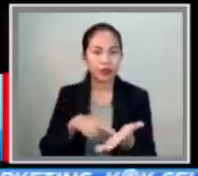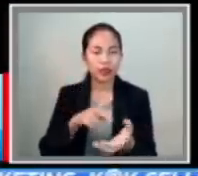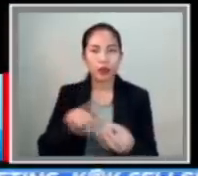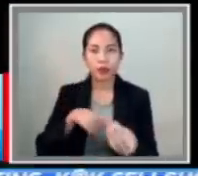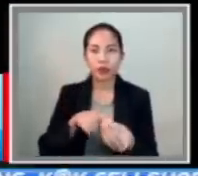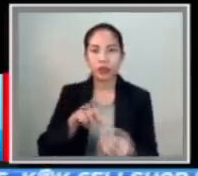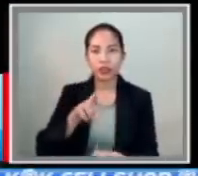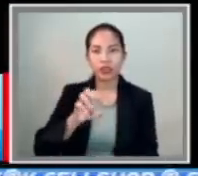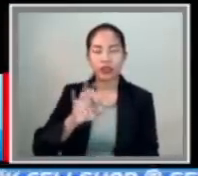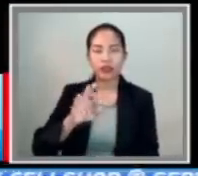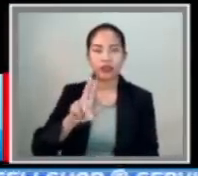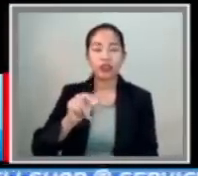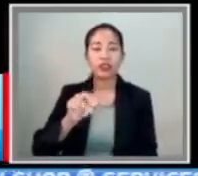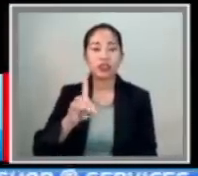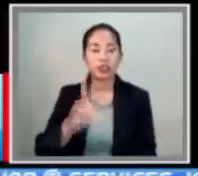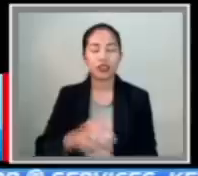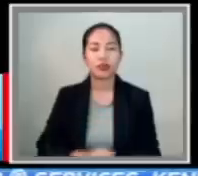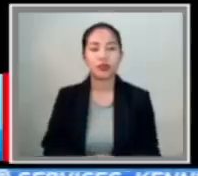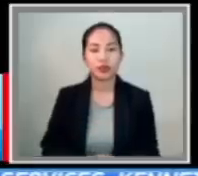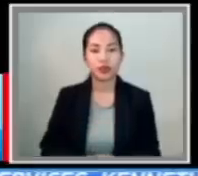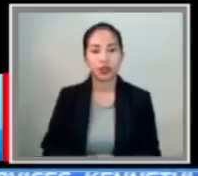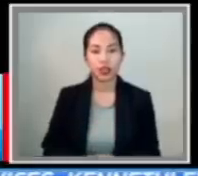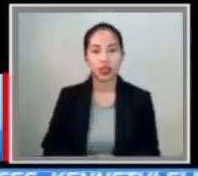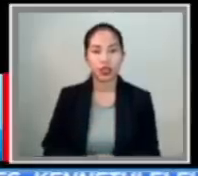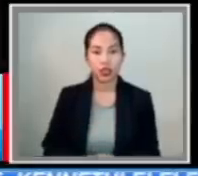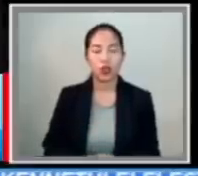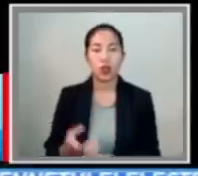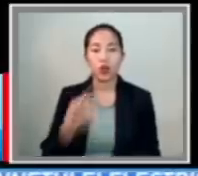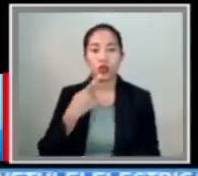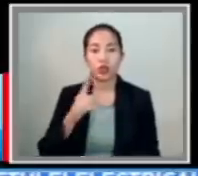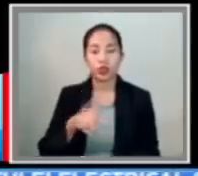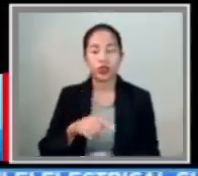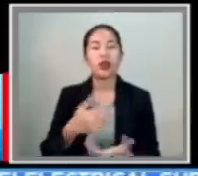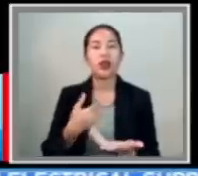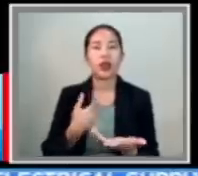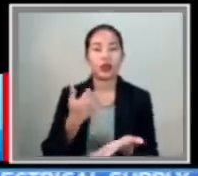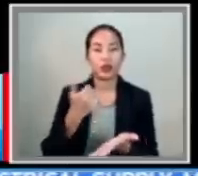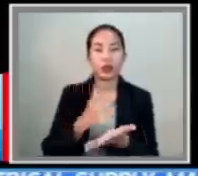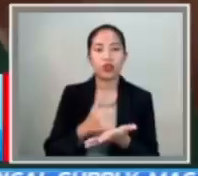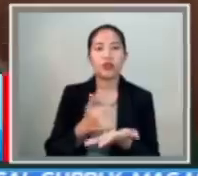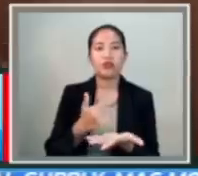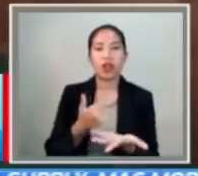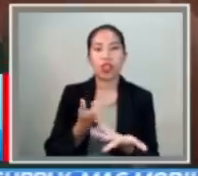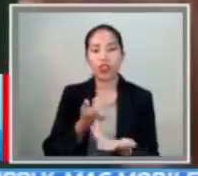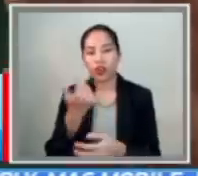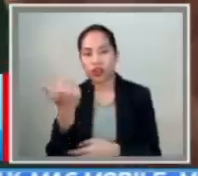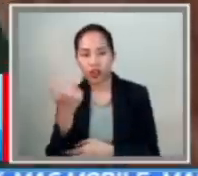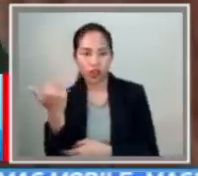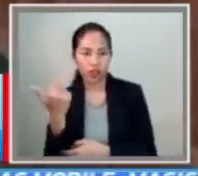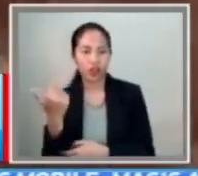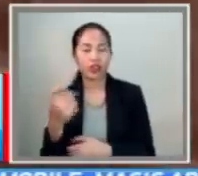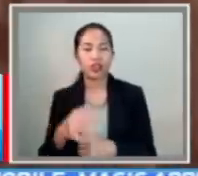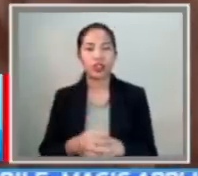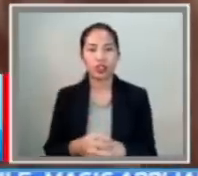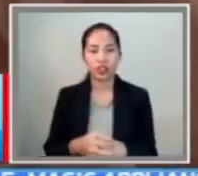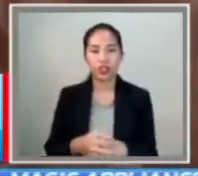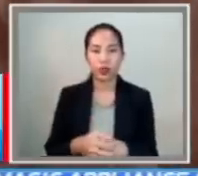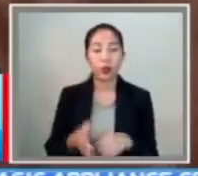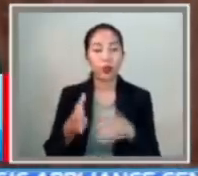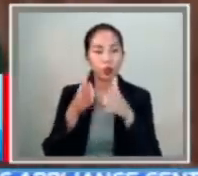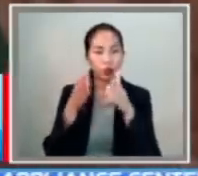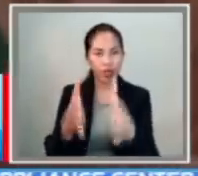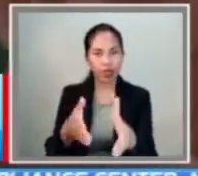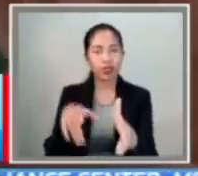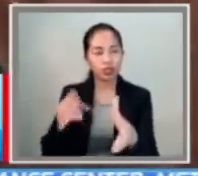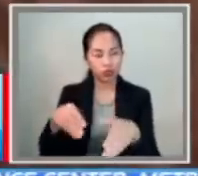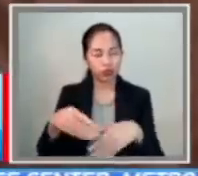Iniutos din ng PCC na magpatupad ng alternatibong refund channels para makuha ng users ang kanilang refund.